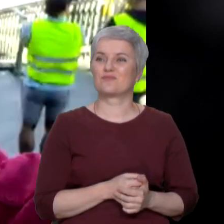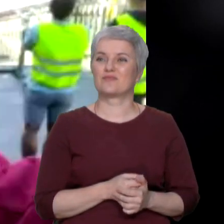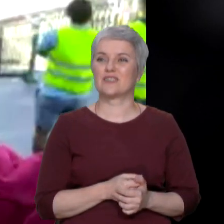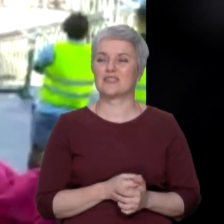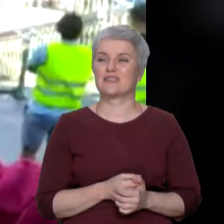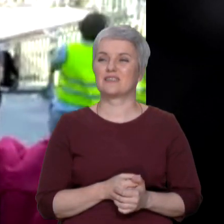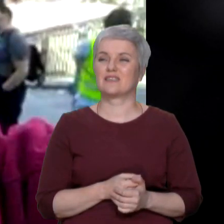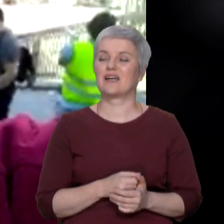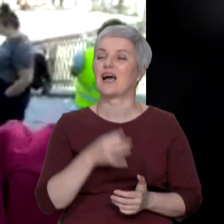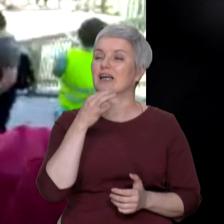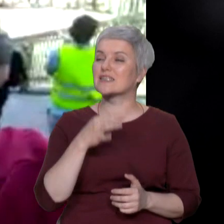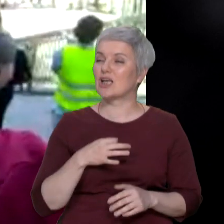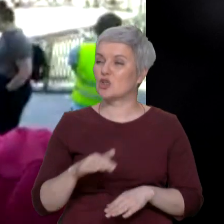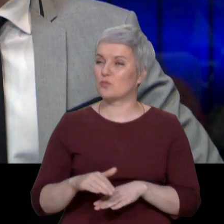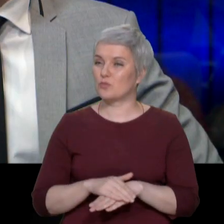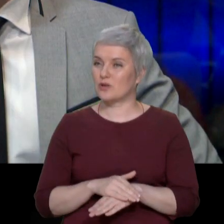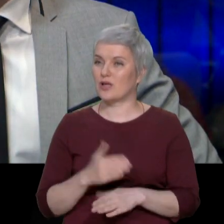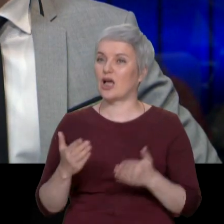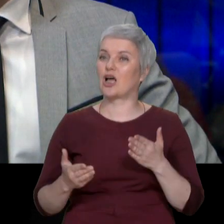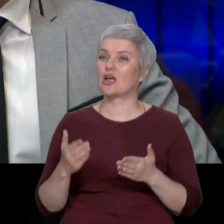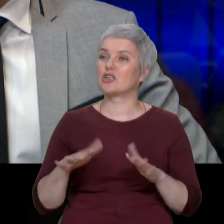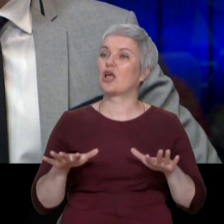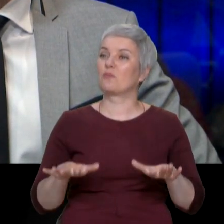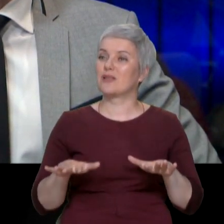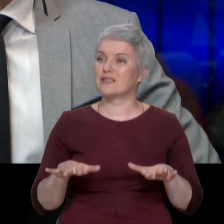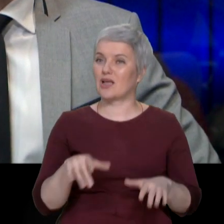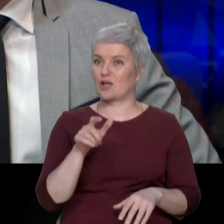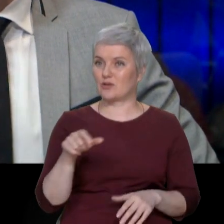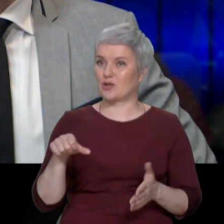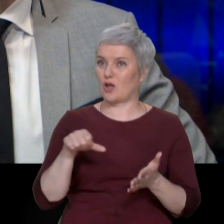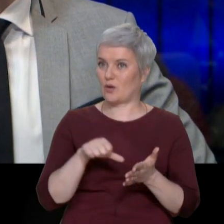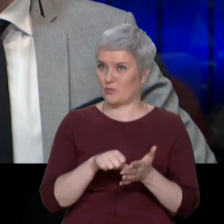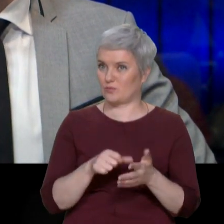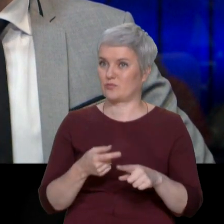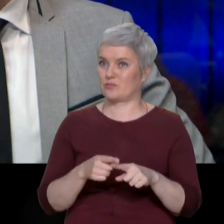продовжуємо. Так. Алін, а скажіть, будь ласка, а чи доєднуються місцеві жителі до таких акцій?